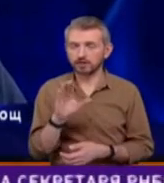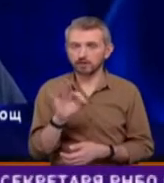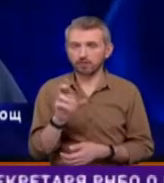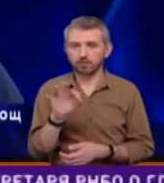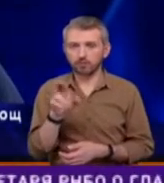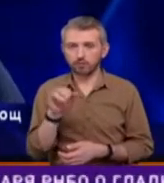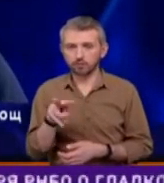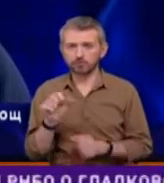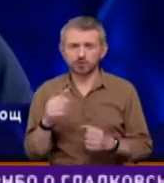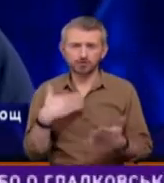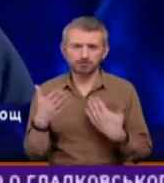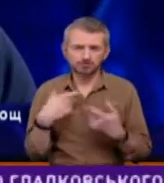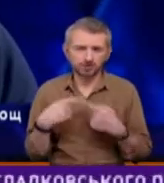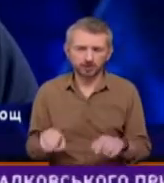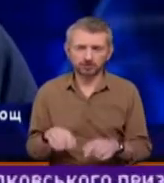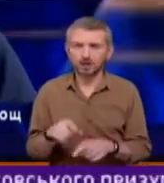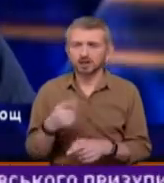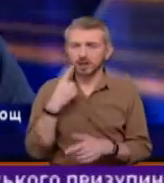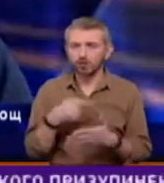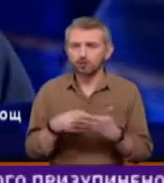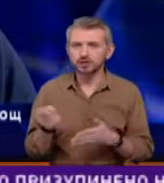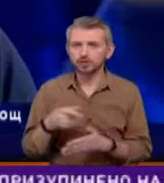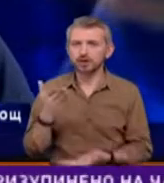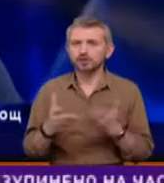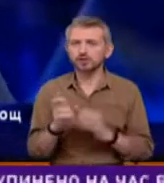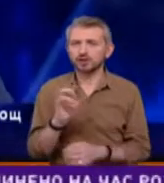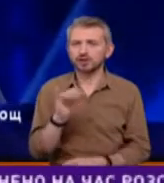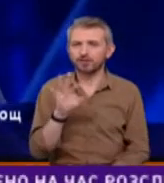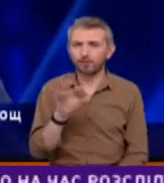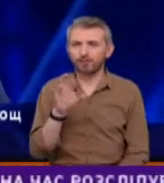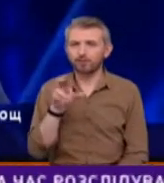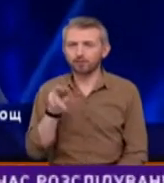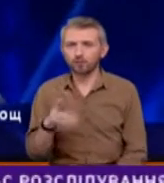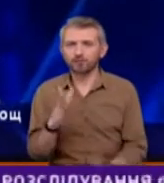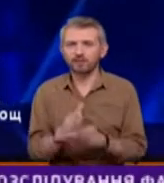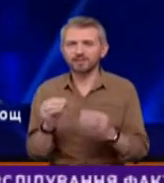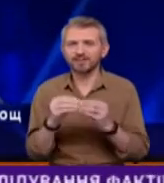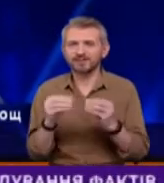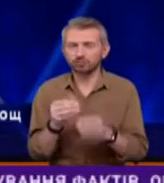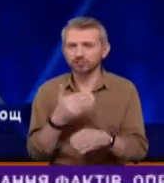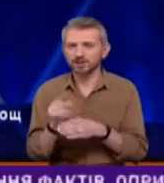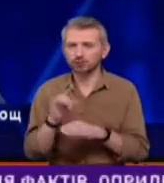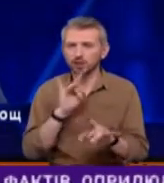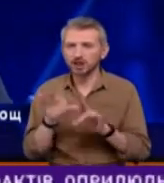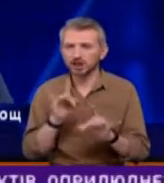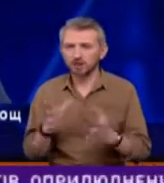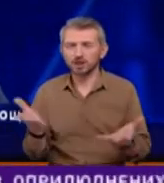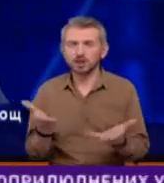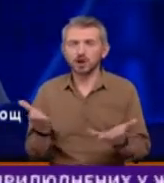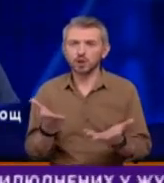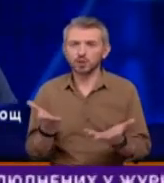можна по-різному до нього відноситися, але наголошую на тому, якщо б Іво Бобол мав хоча б 10-ту частину тої реклами,